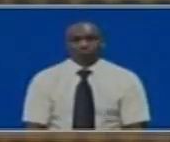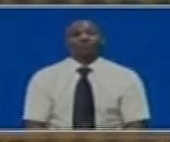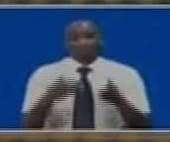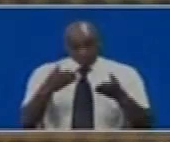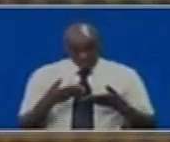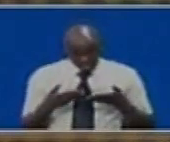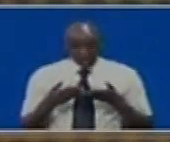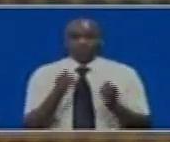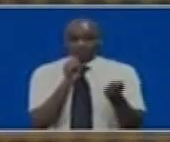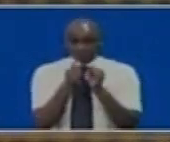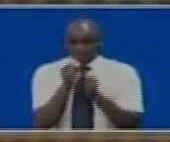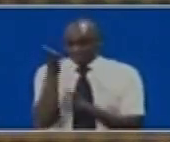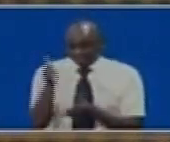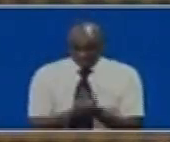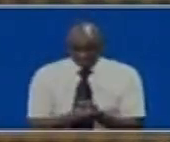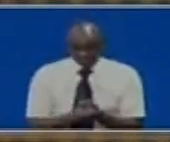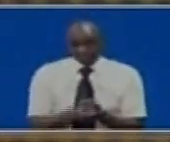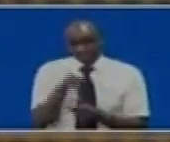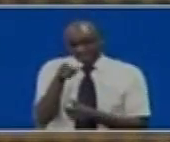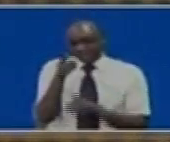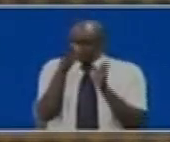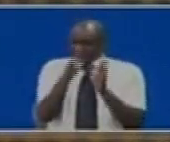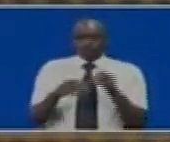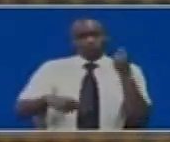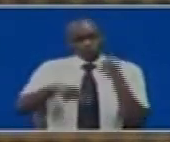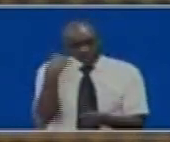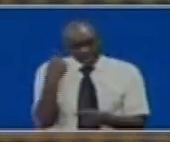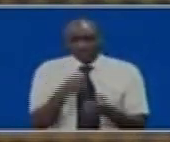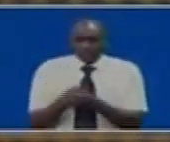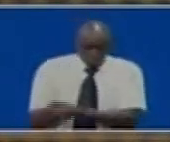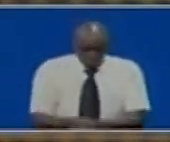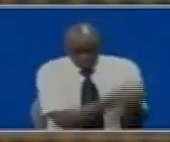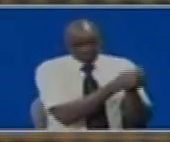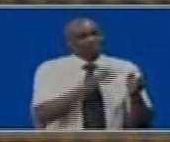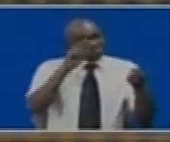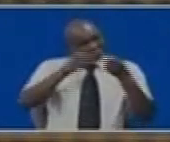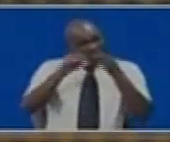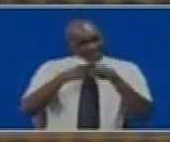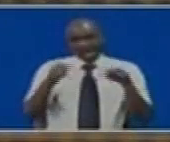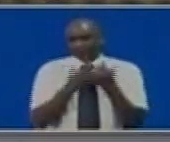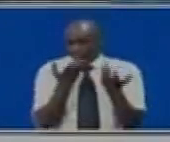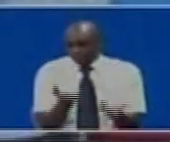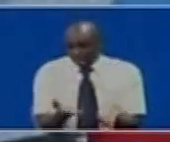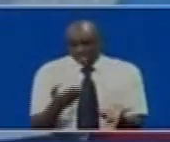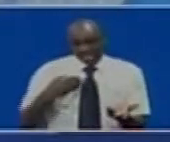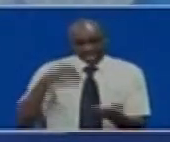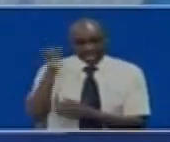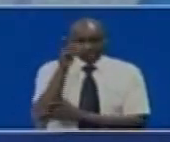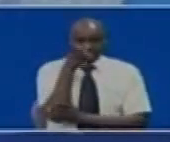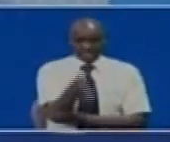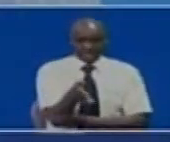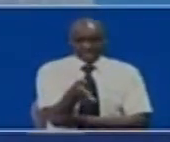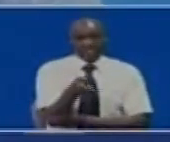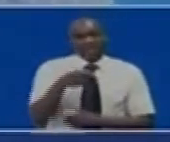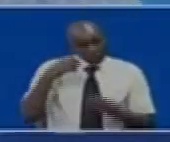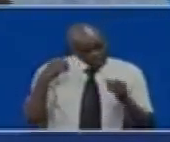Karibu tuingie uwanjani. Bath Ragalo ndio mshindi wa mashindano ya gofu ya standard ambayo yalikamilika katika klabu ya Royal jijini Nairobi,